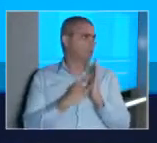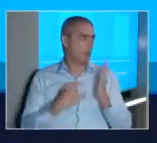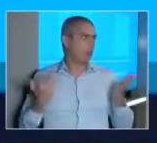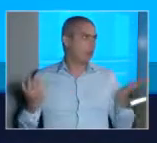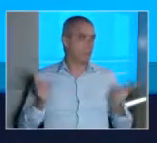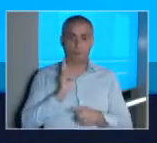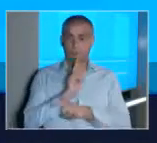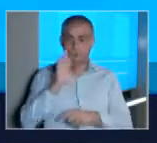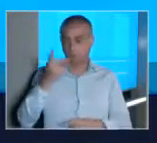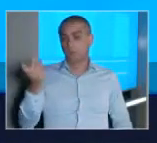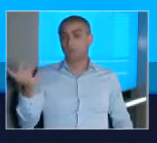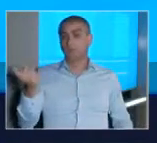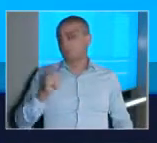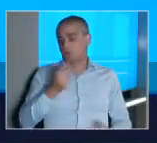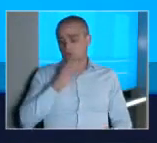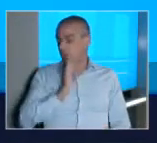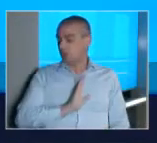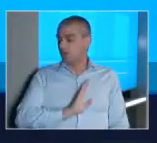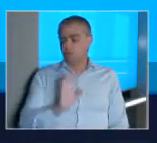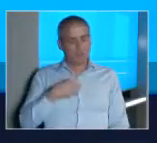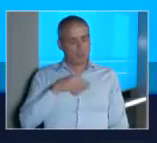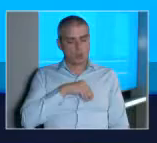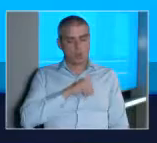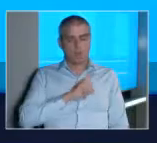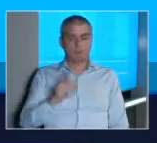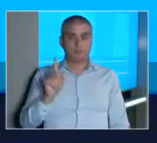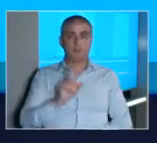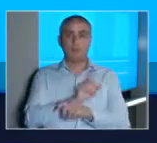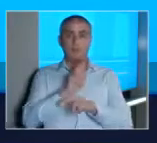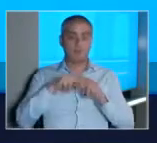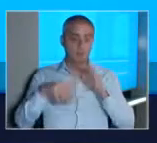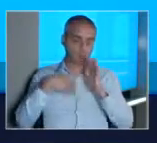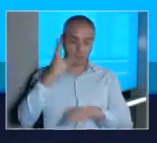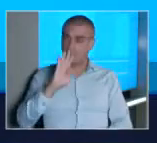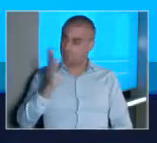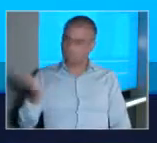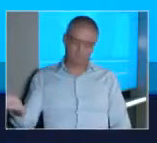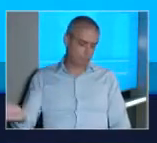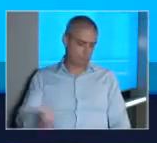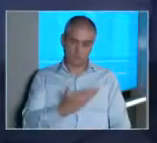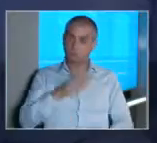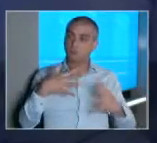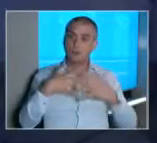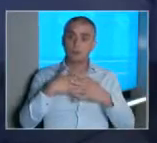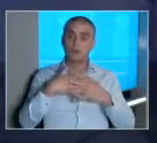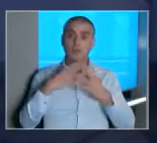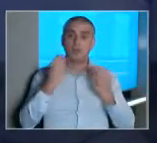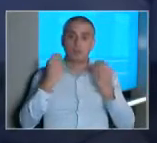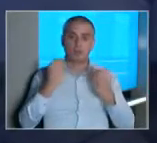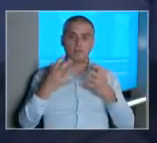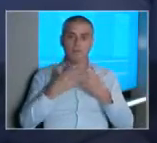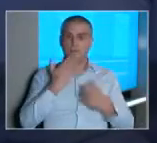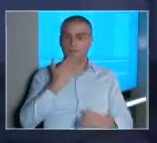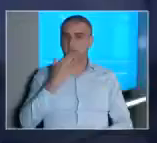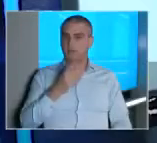עתידו של ביבי, זה דבר לא לגיטימי ולא ניתן לזה יד. בעידן שלאחר בנימין נתניהו, ממשלת אחדות זה דבר טוב לעם